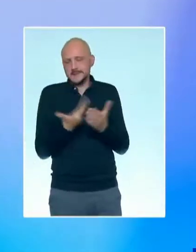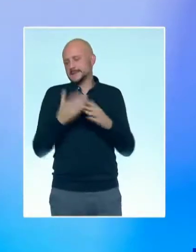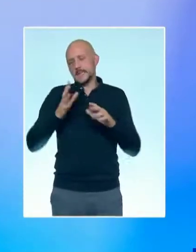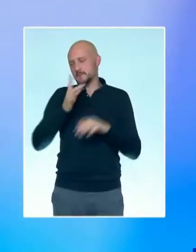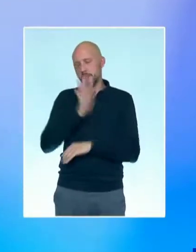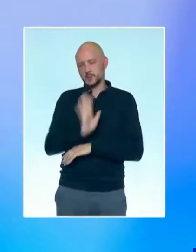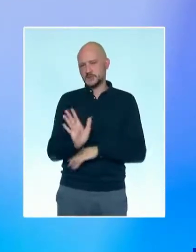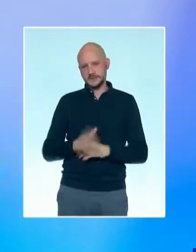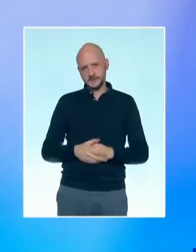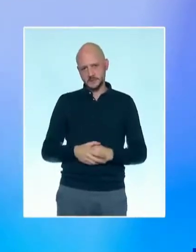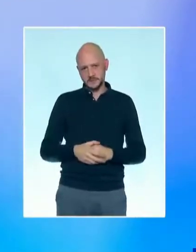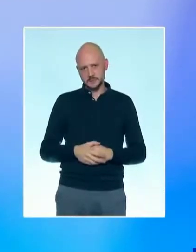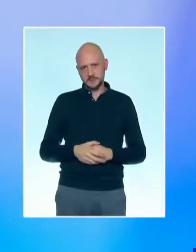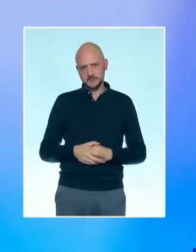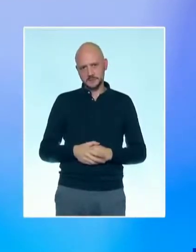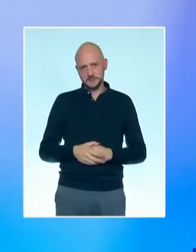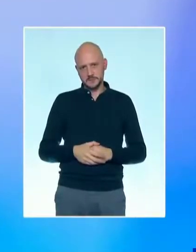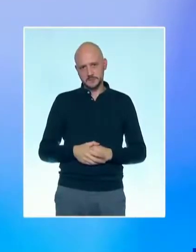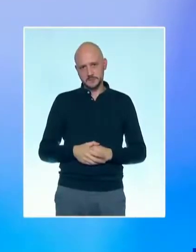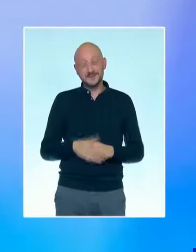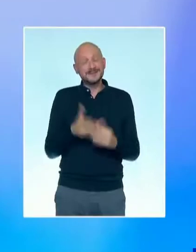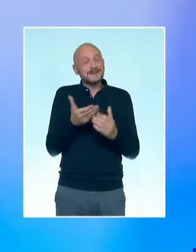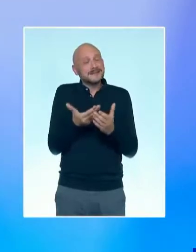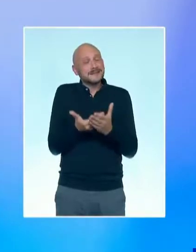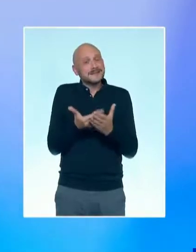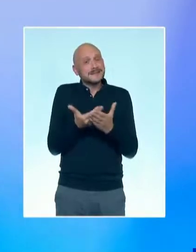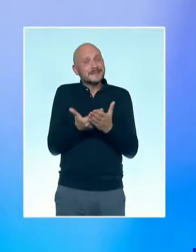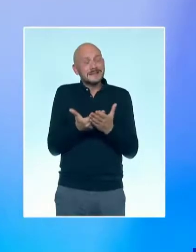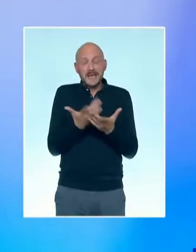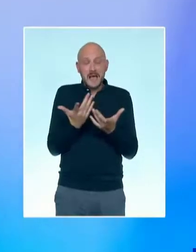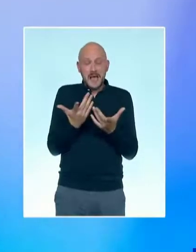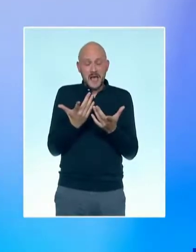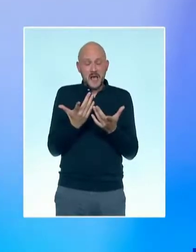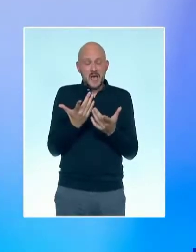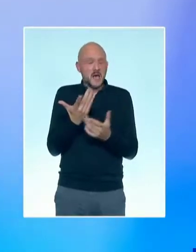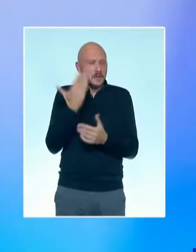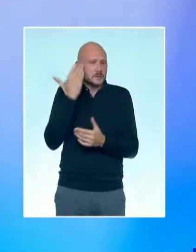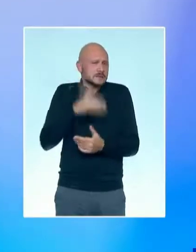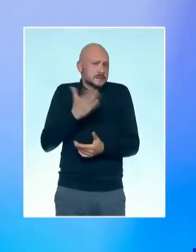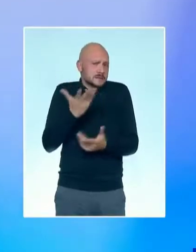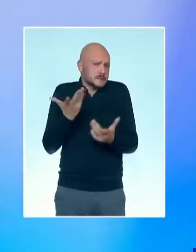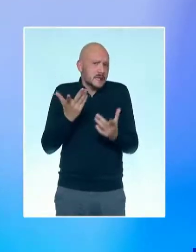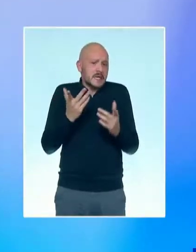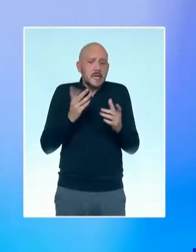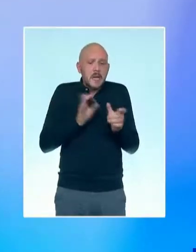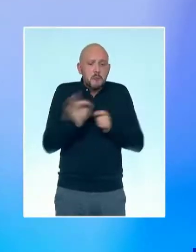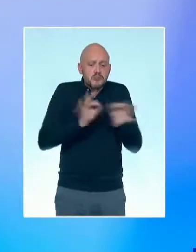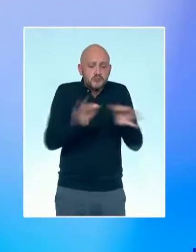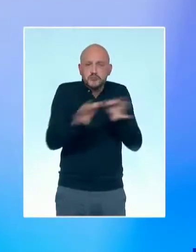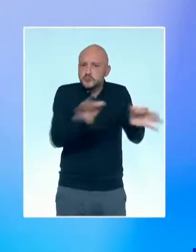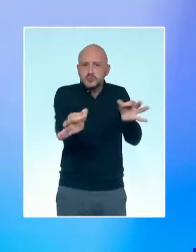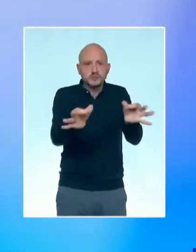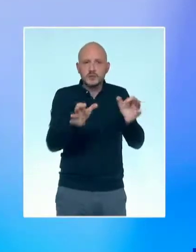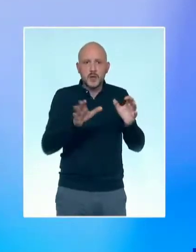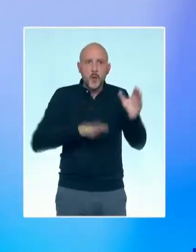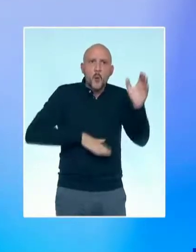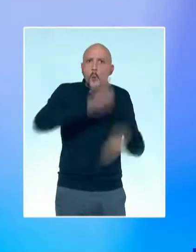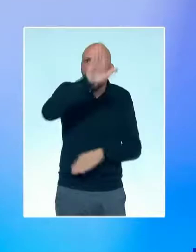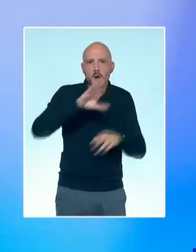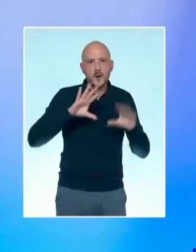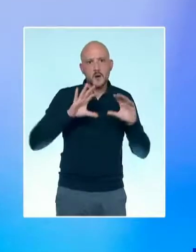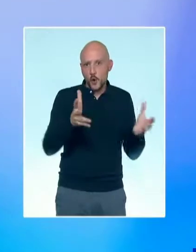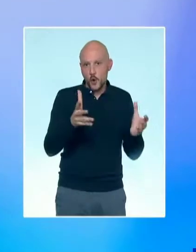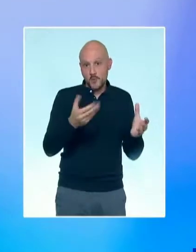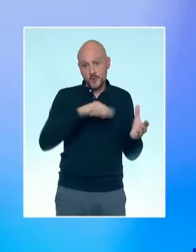D'accord ? Donc, l'idée, encore une fois, c'est guidé par le fait que qu'est-ce qui... La galette, tu te la fous au cul. La circulation accélérée et la transmission du